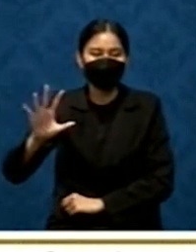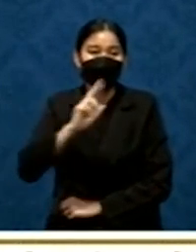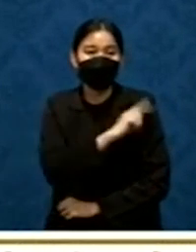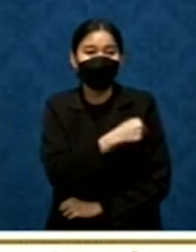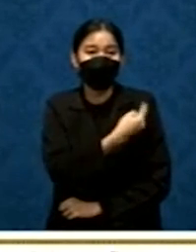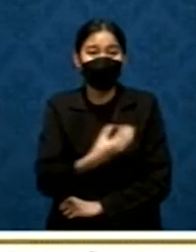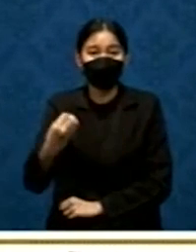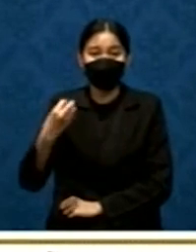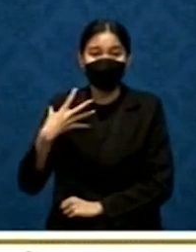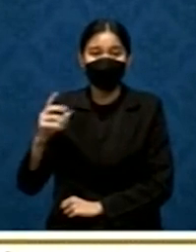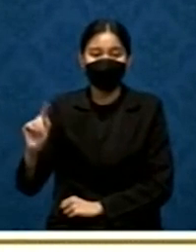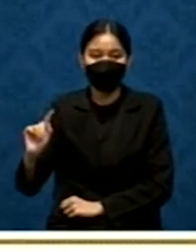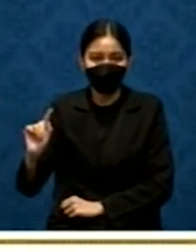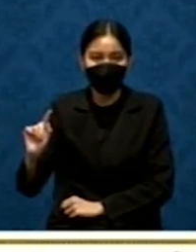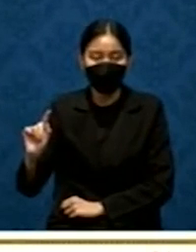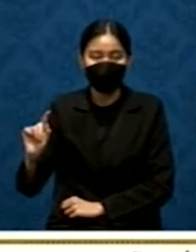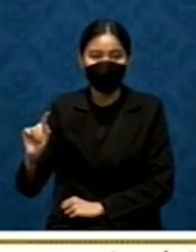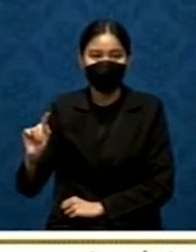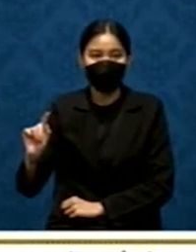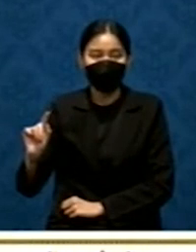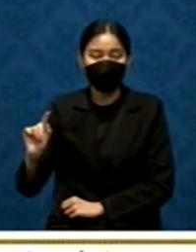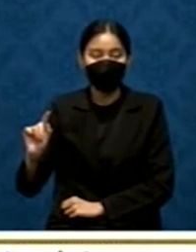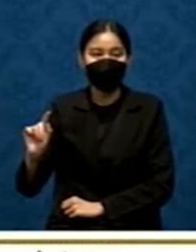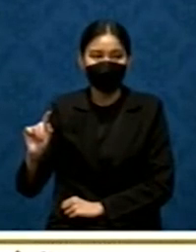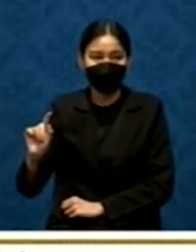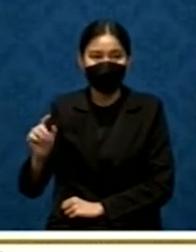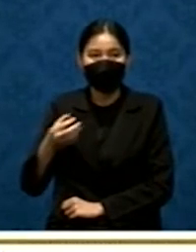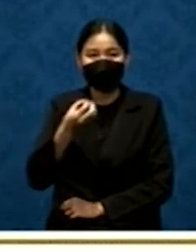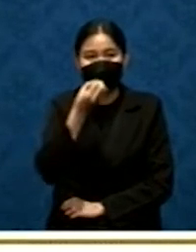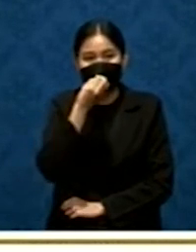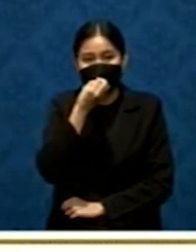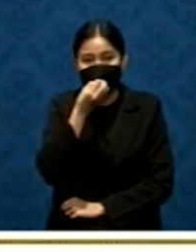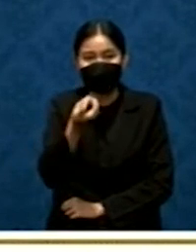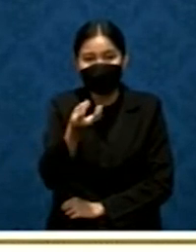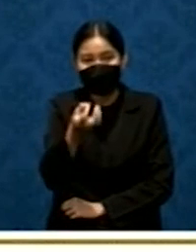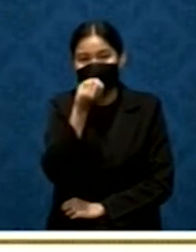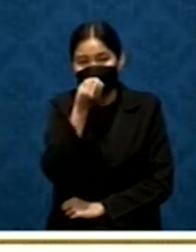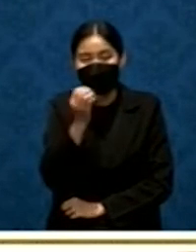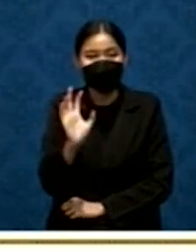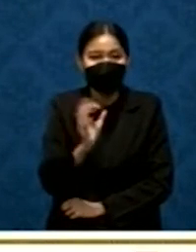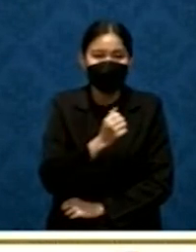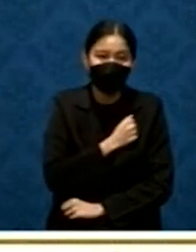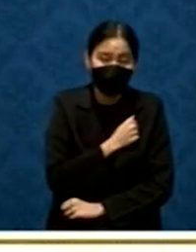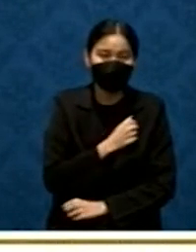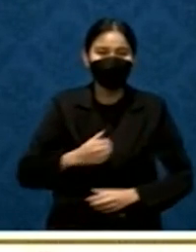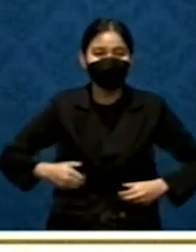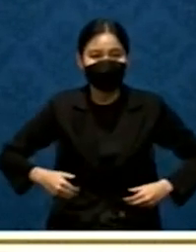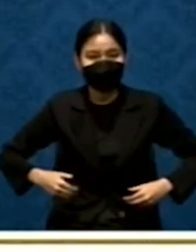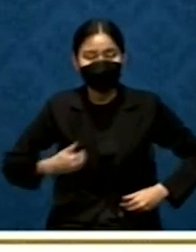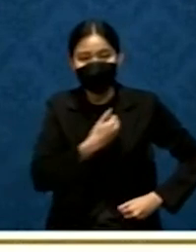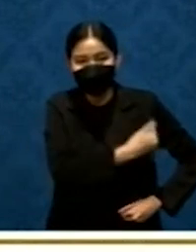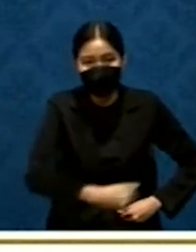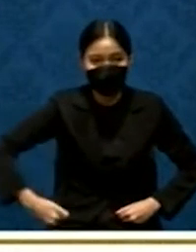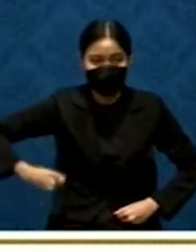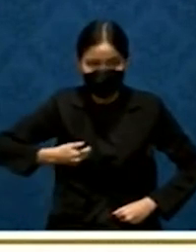อกว่าเมื่อน้องทั้งสองนี่อดอาหารร่างกายก็จะต้องไปดึ